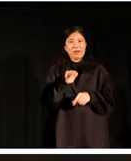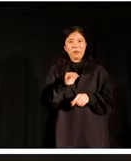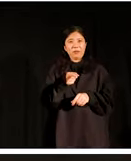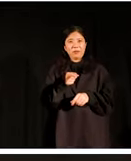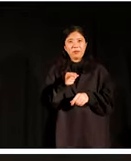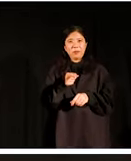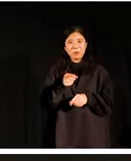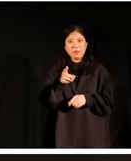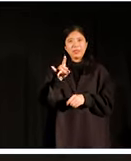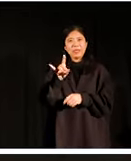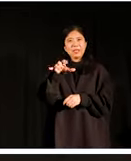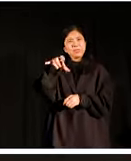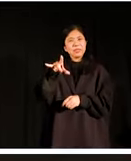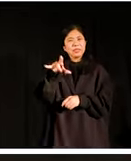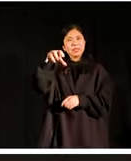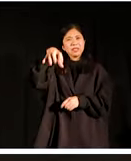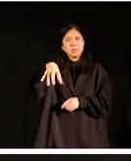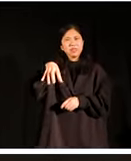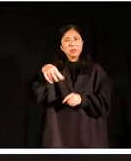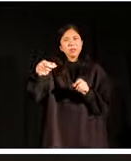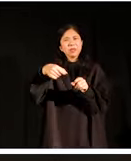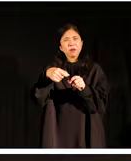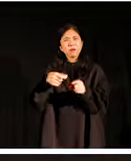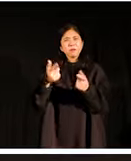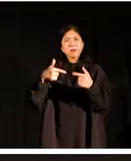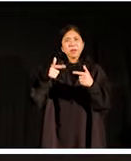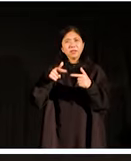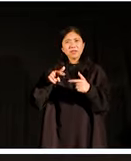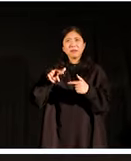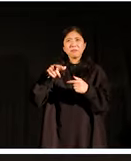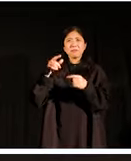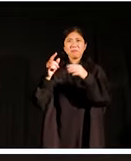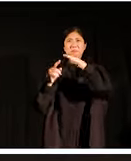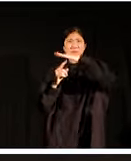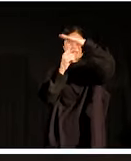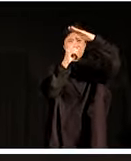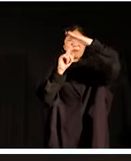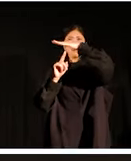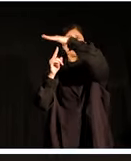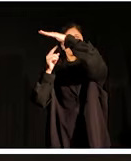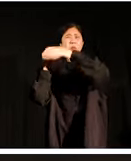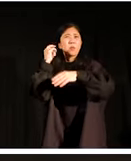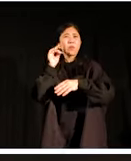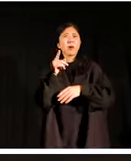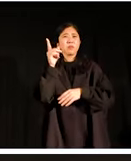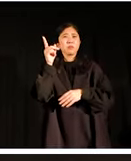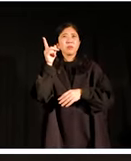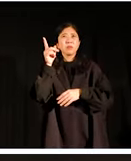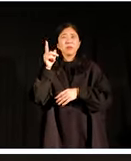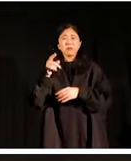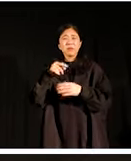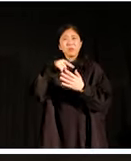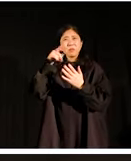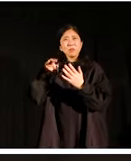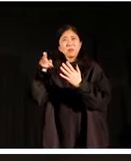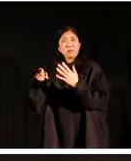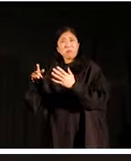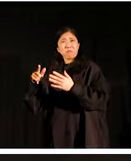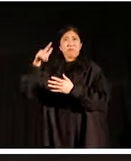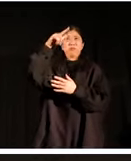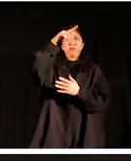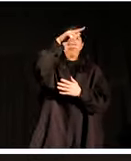んですだから毎日もヘリコプターの音を聞いたりするけども時々ジェット機が飛んでくるるんです